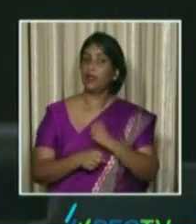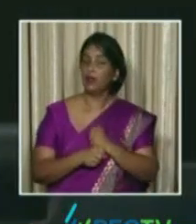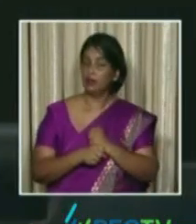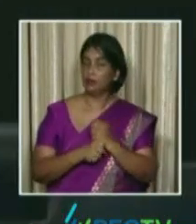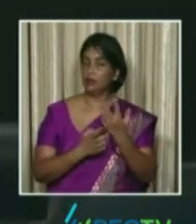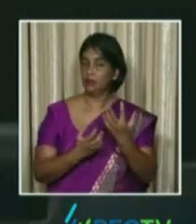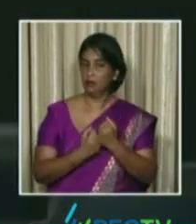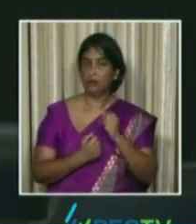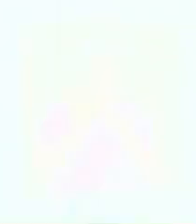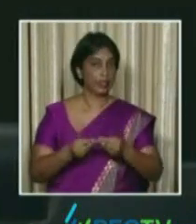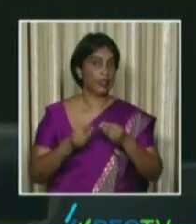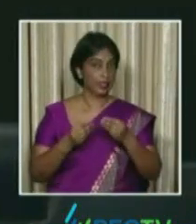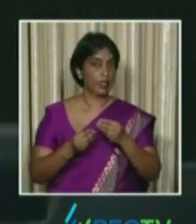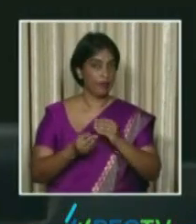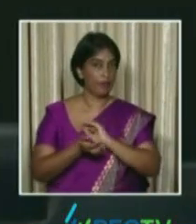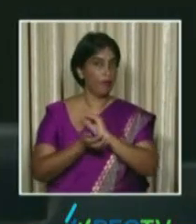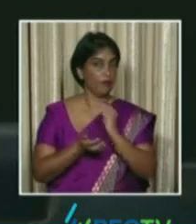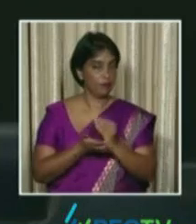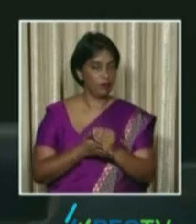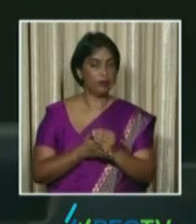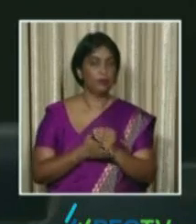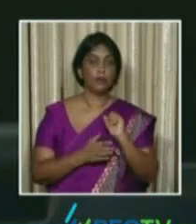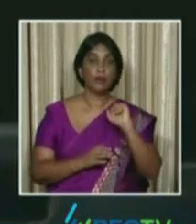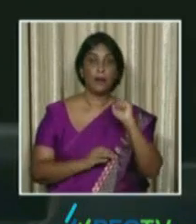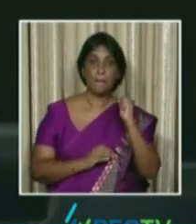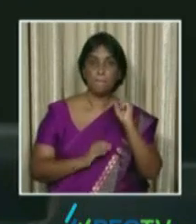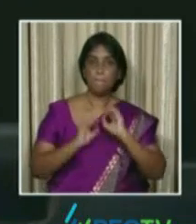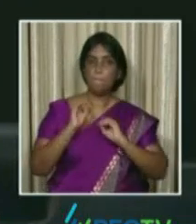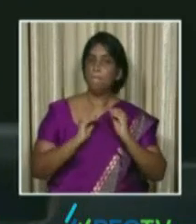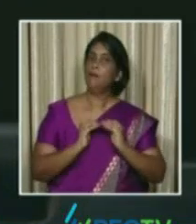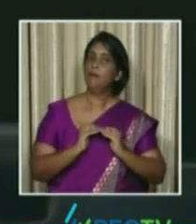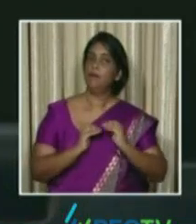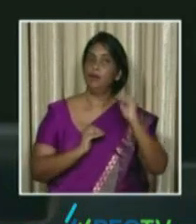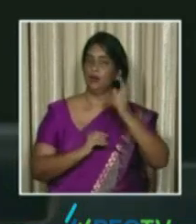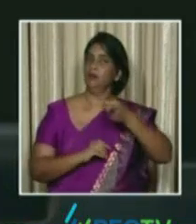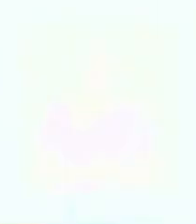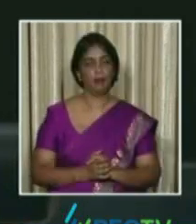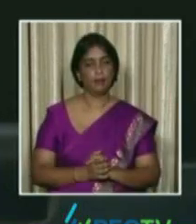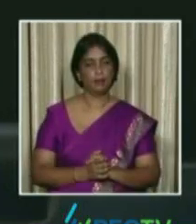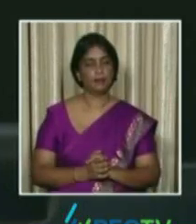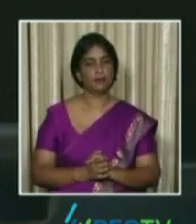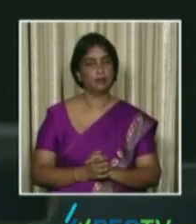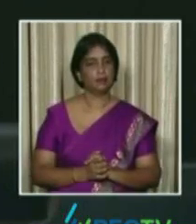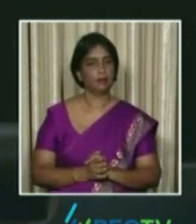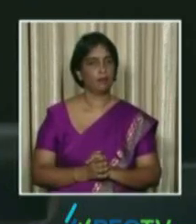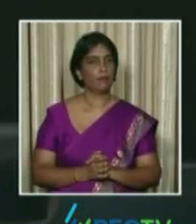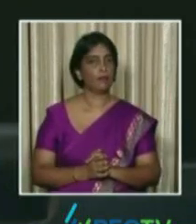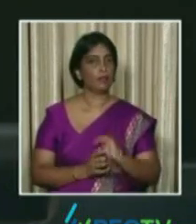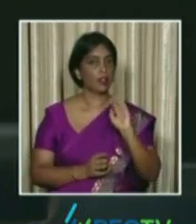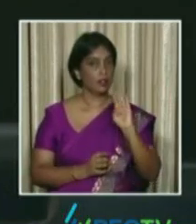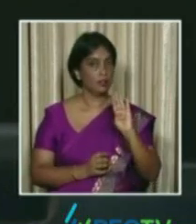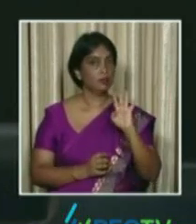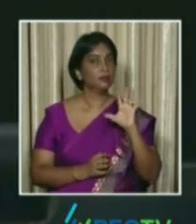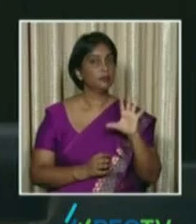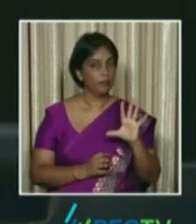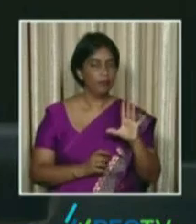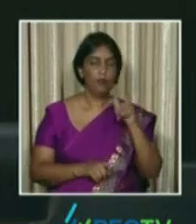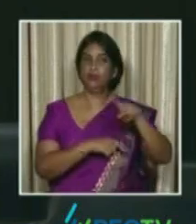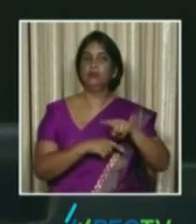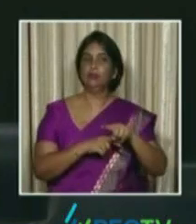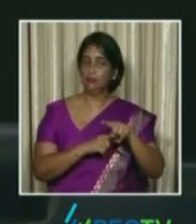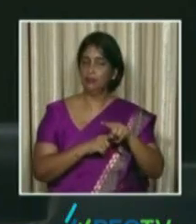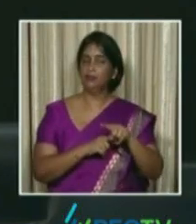ලැබිච්ච 30% 50% දක්වා වැඩි කරගන්න අපි එකඟතාවය ඇති කරගෙන තියෙනවා. 45% නිලධාරීන්ට